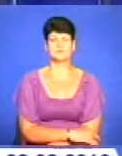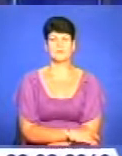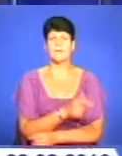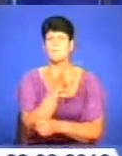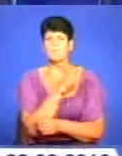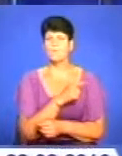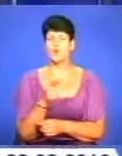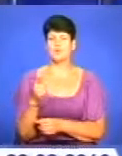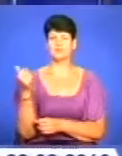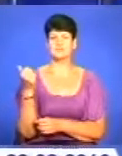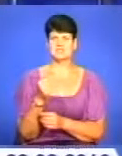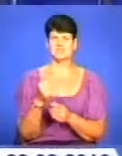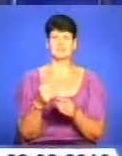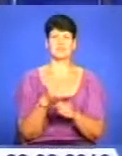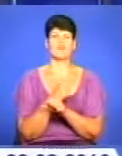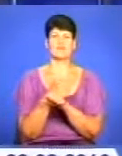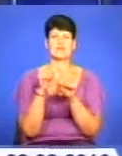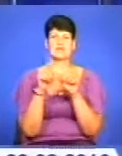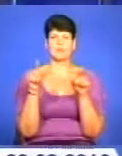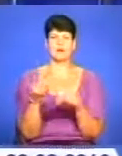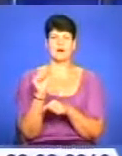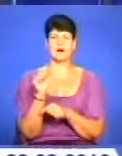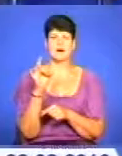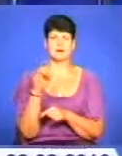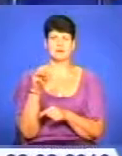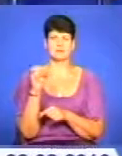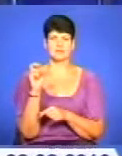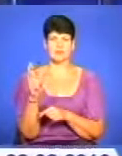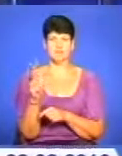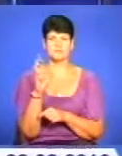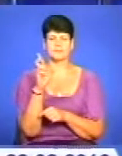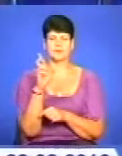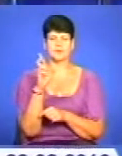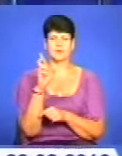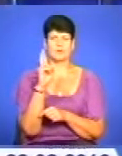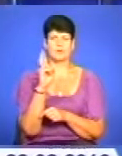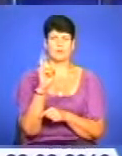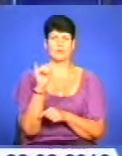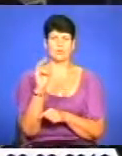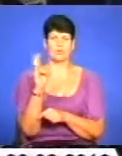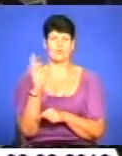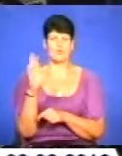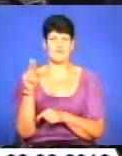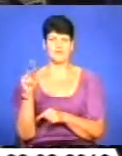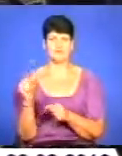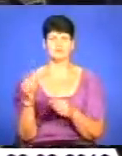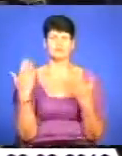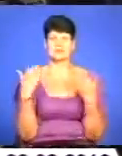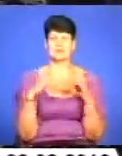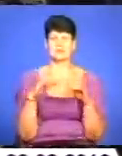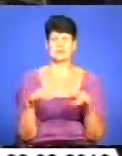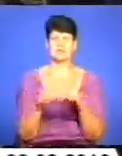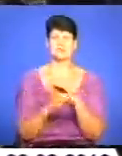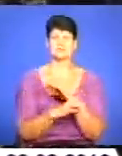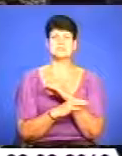Протягом тижня у таборі «Артек» Буковель відпочивали діти із буремного прифронтового сходу України. Цю казку для